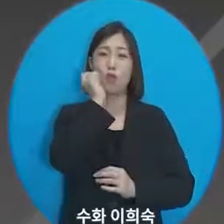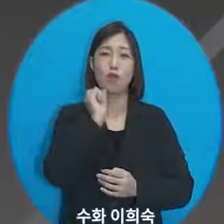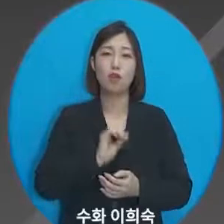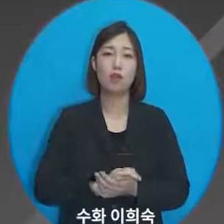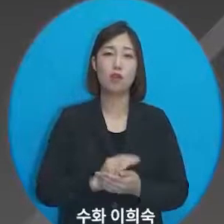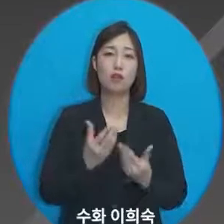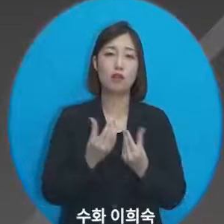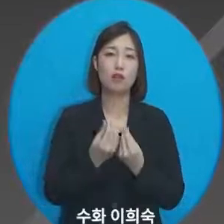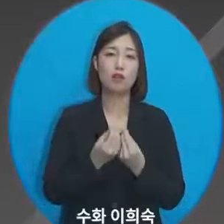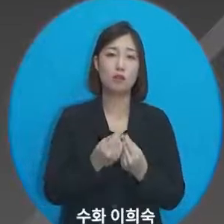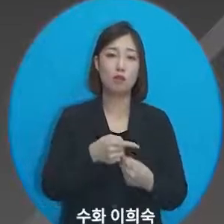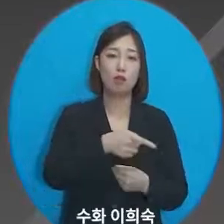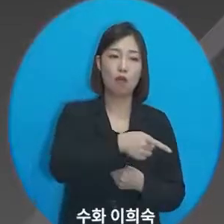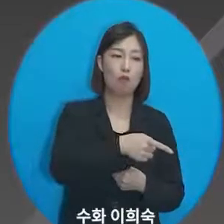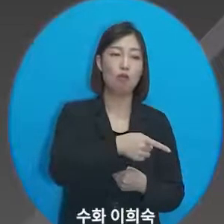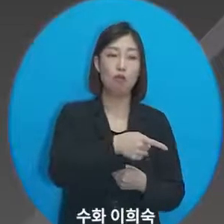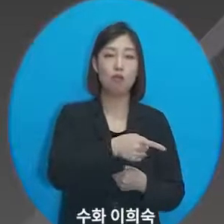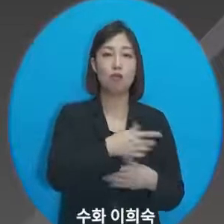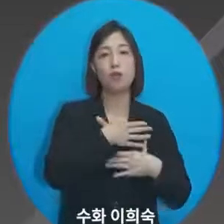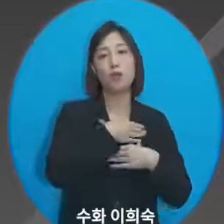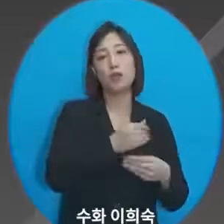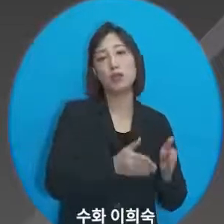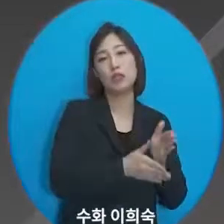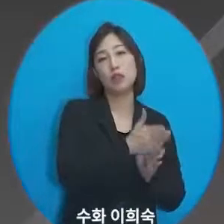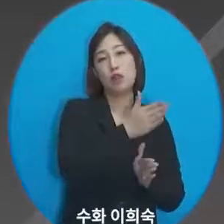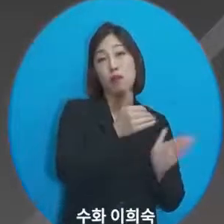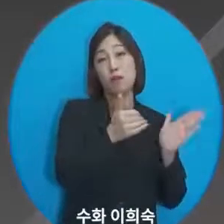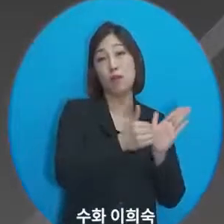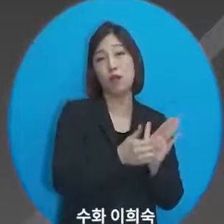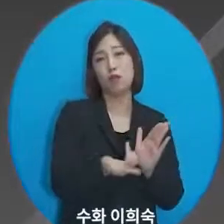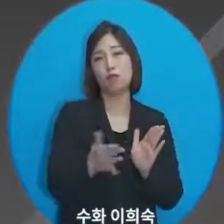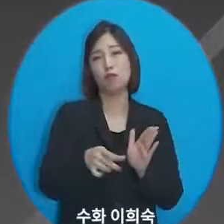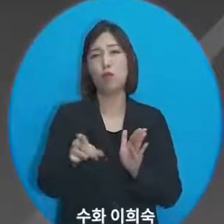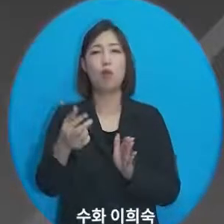군데라도 끊어지게 되면 장애인들은 그렇게